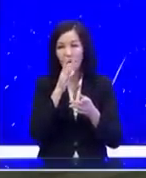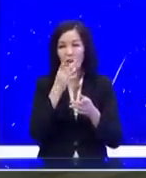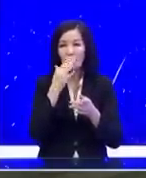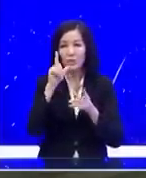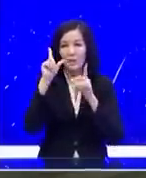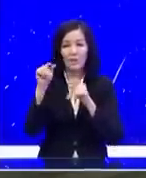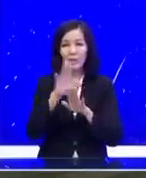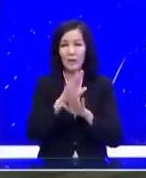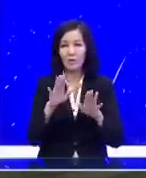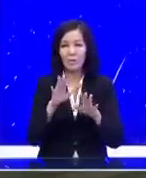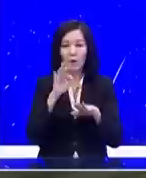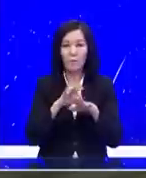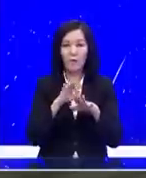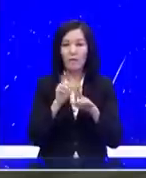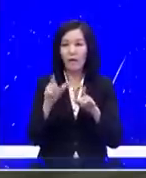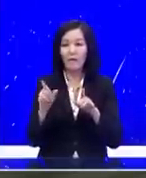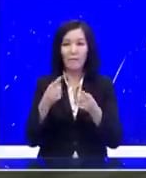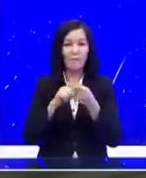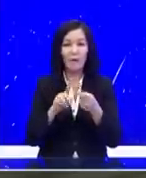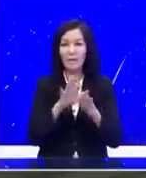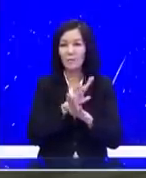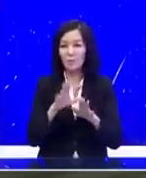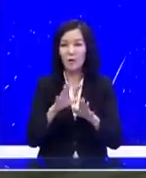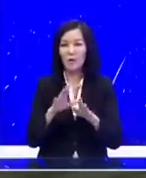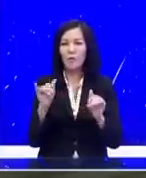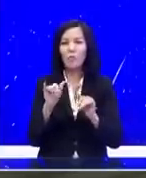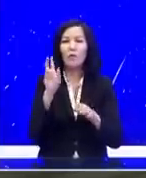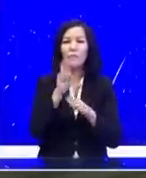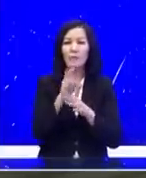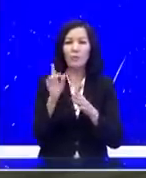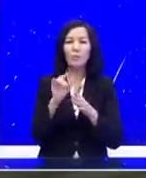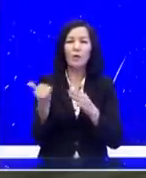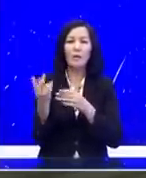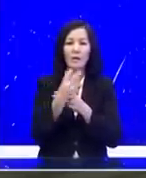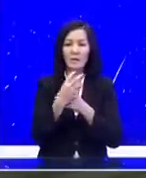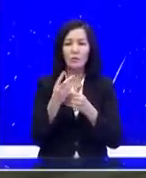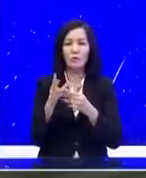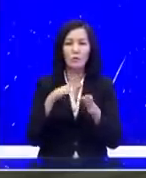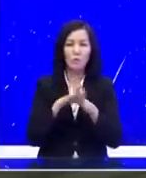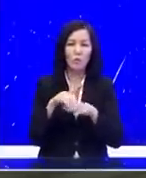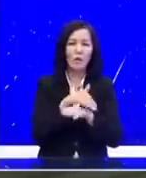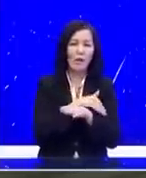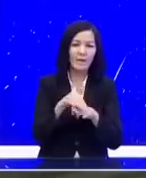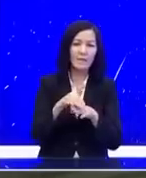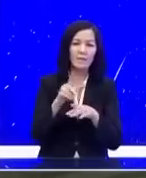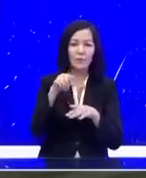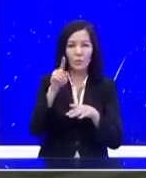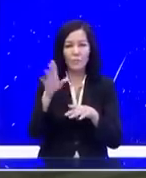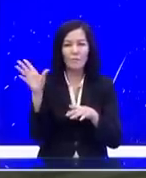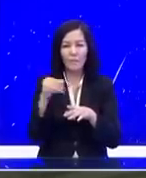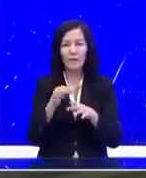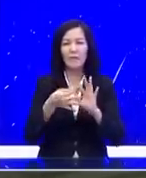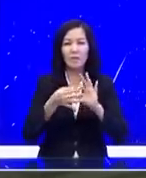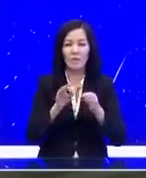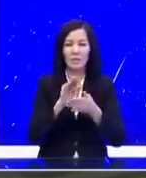болған жоқ па, қай жерден келеді, қай жерге барады, соның толық адресін. Соны телефон номерін қай жерде